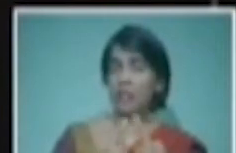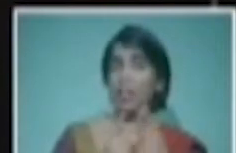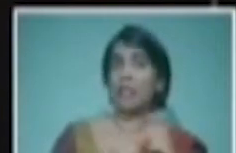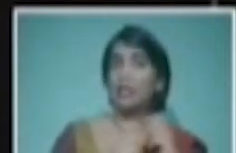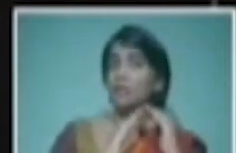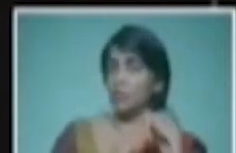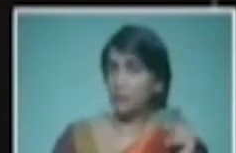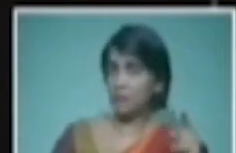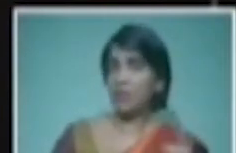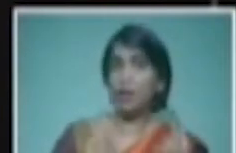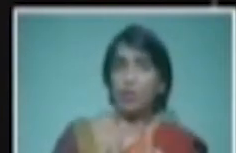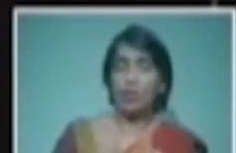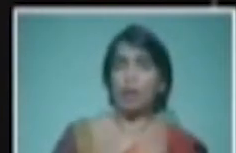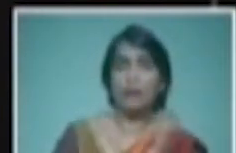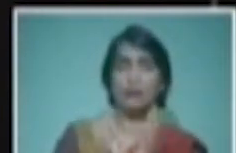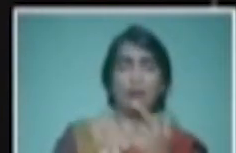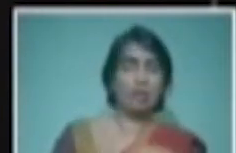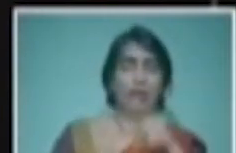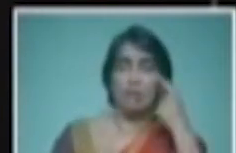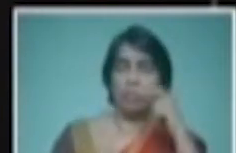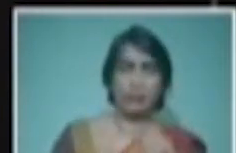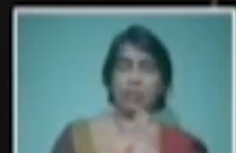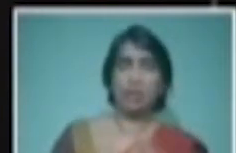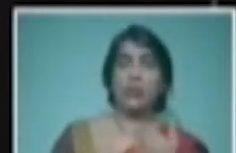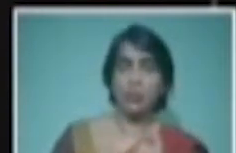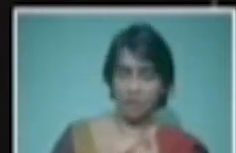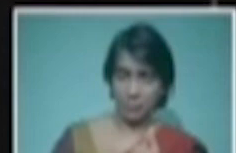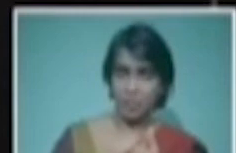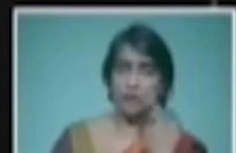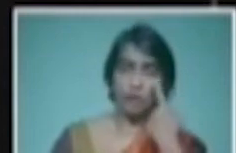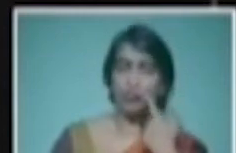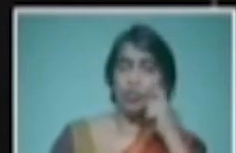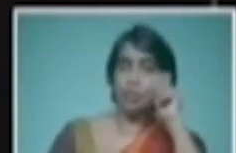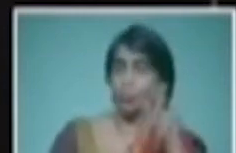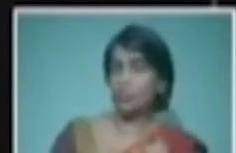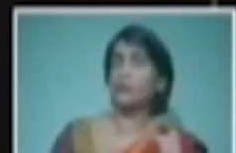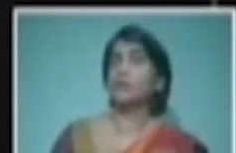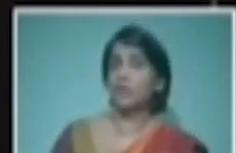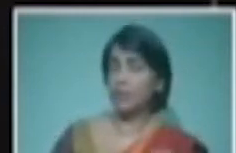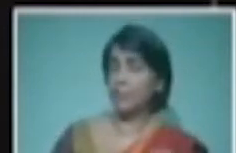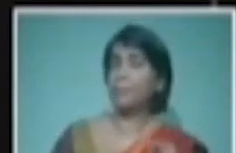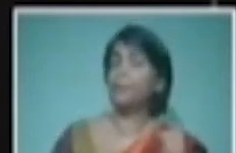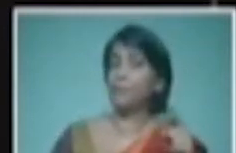මේක තෘණ සාකයක් විදිහට මේ සලකන්නේ අපේ අහිංසක ජනයාට ඒ